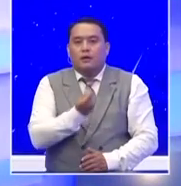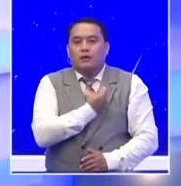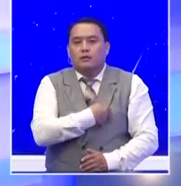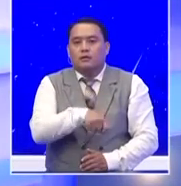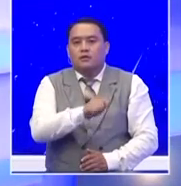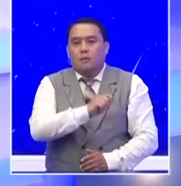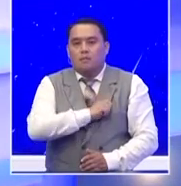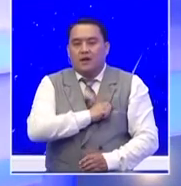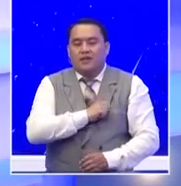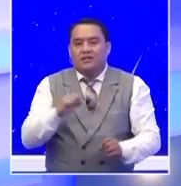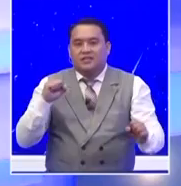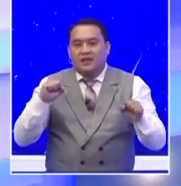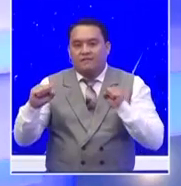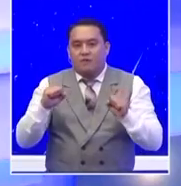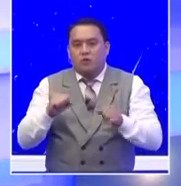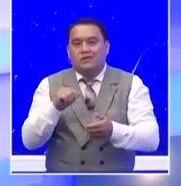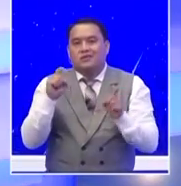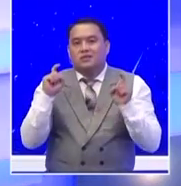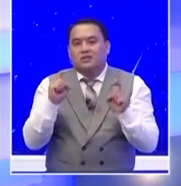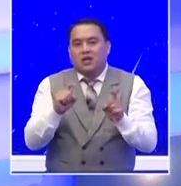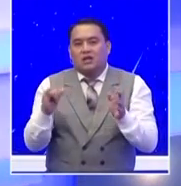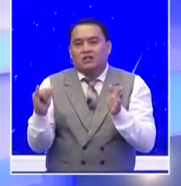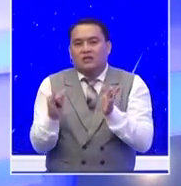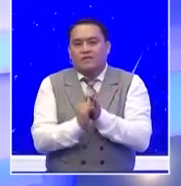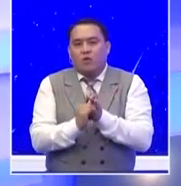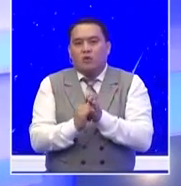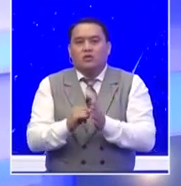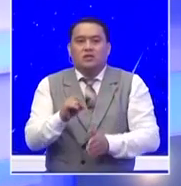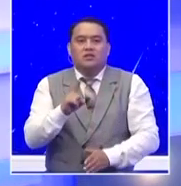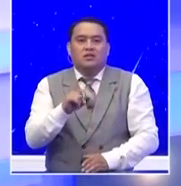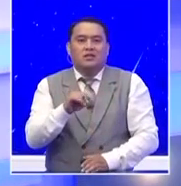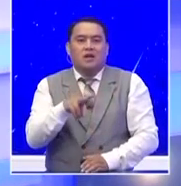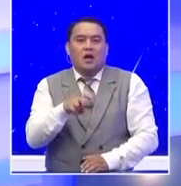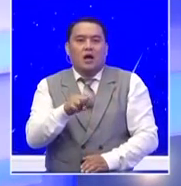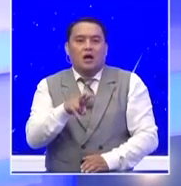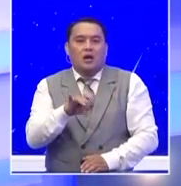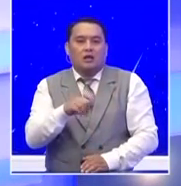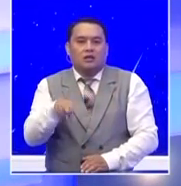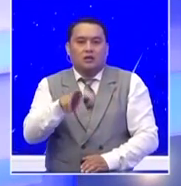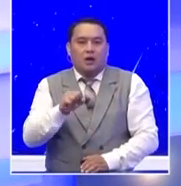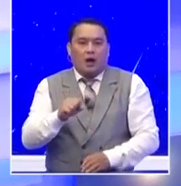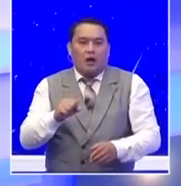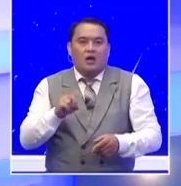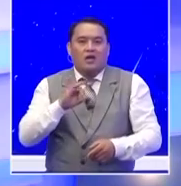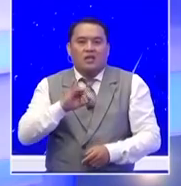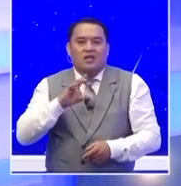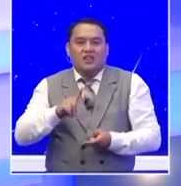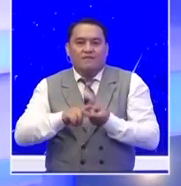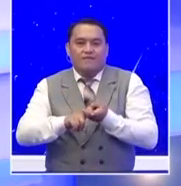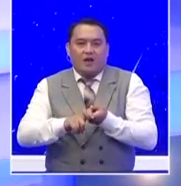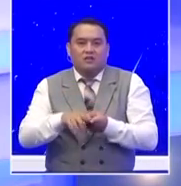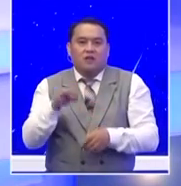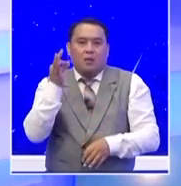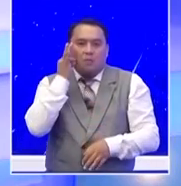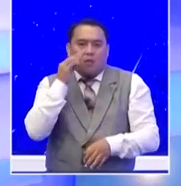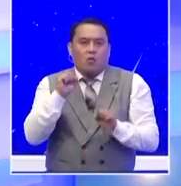Испанские власти бьют тревогу. В стране зарегистрированы случаи заболевания лихорадкой Западного Нила, сообщает Евроньюс. Инфекцию переносят комары, и